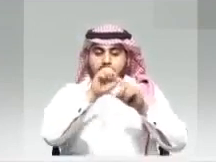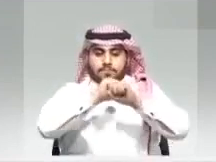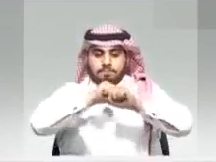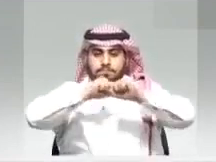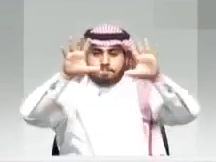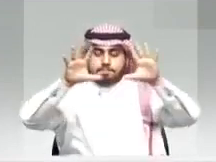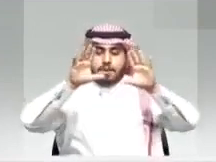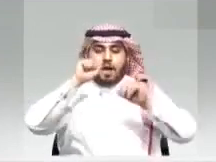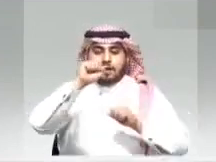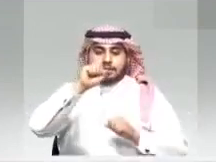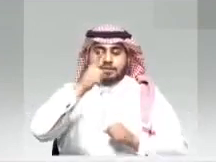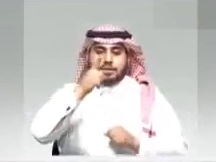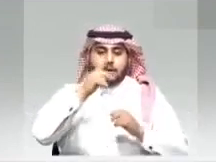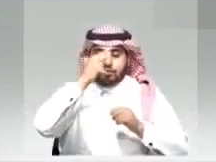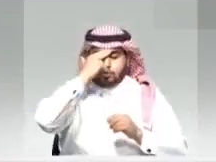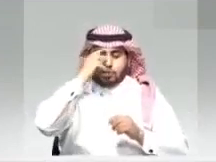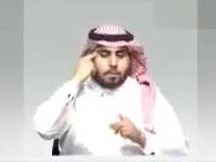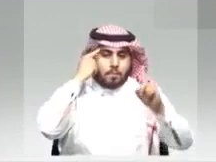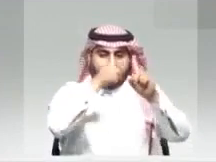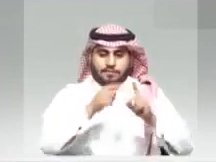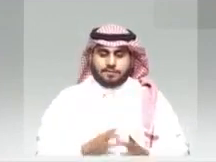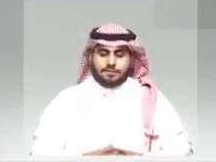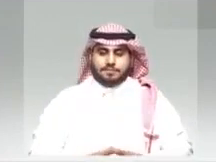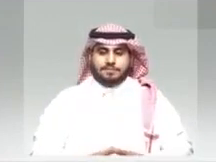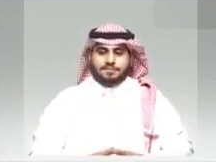الدور الحضاري والريادي والقيادي للمملكة.